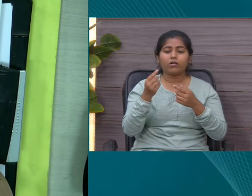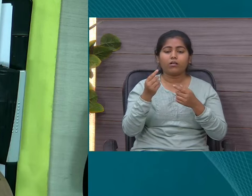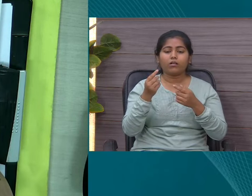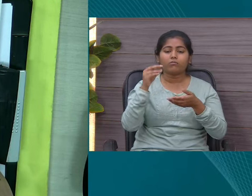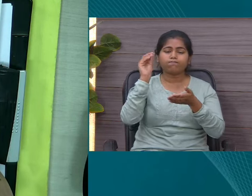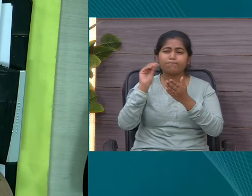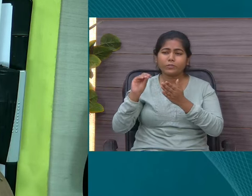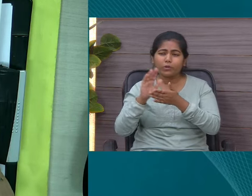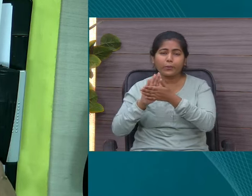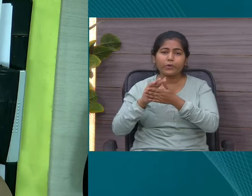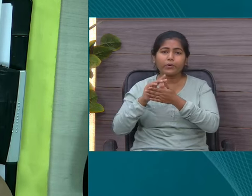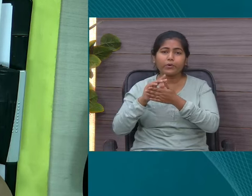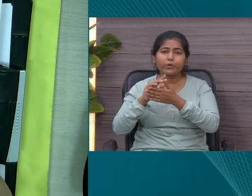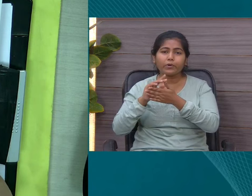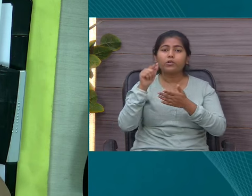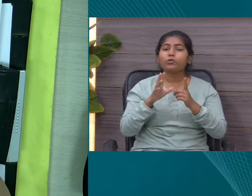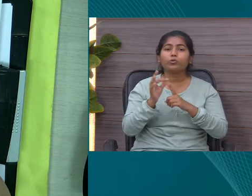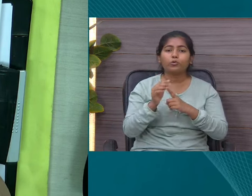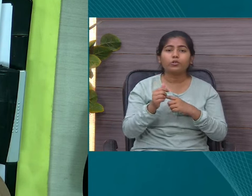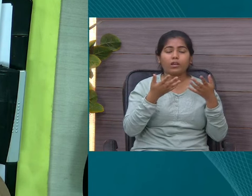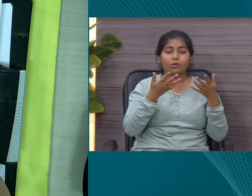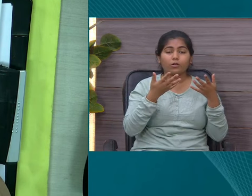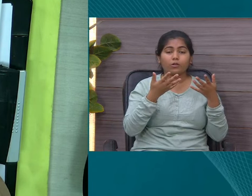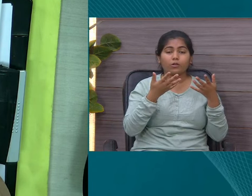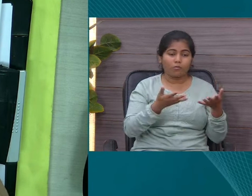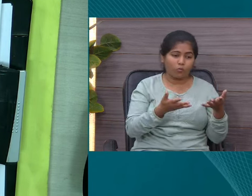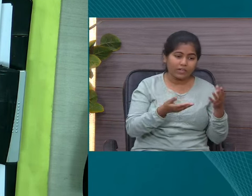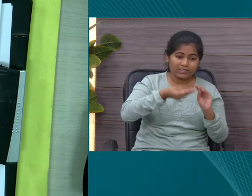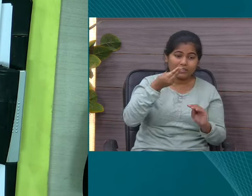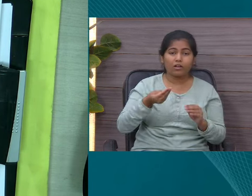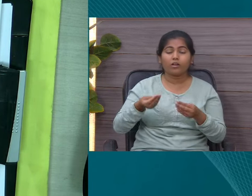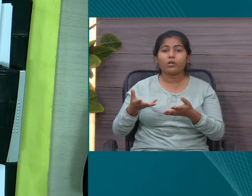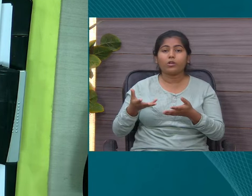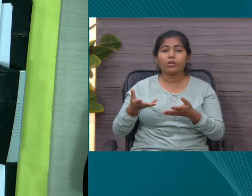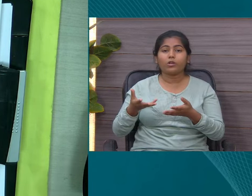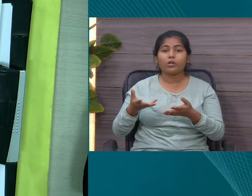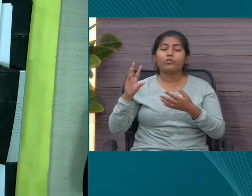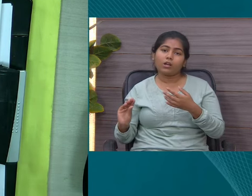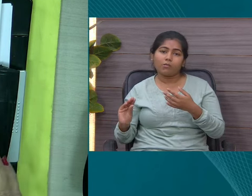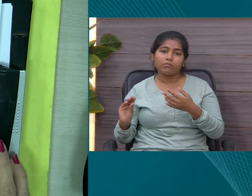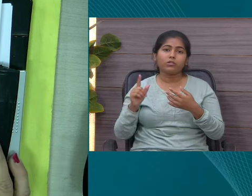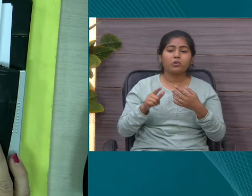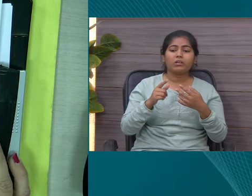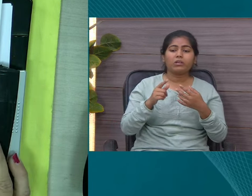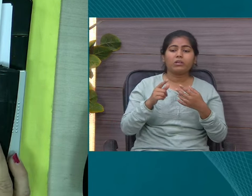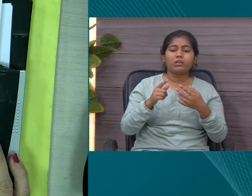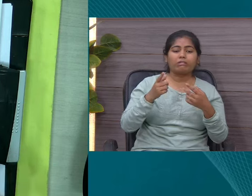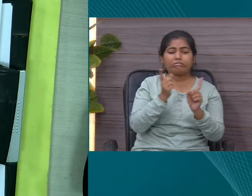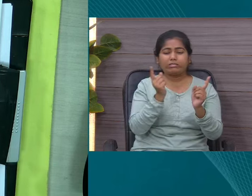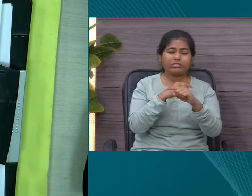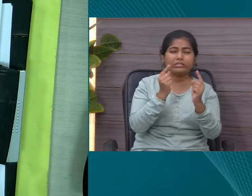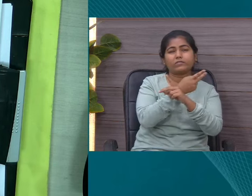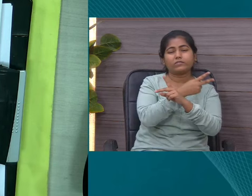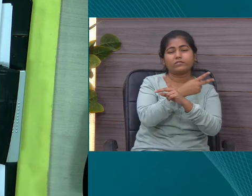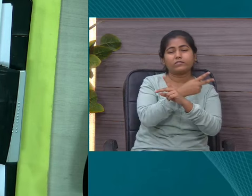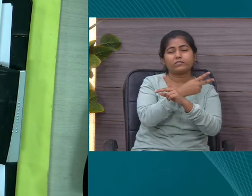बड़े एटॉमिक मास वाले एलिमेंट को कम एटॉमिक मास वाले से पहले रख दिया, जबकि वो इंक्रीजिंग ऑर्डर में लगा रहे थे, तो ये एक अनोमली की तरह देखा जाता है। और